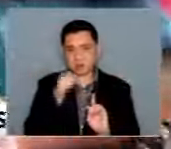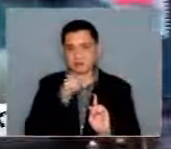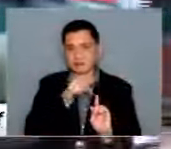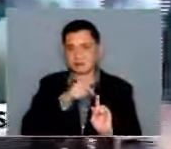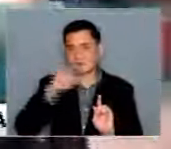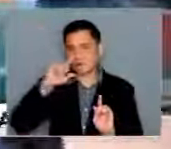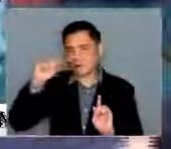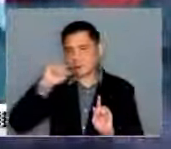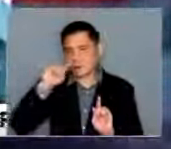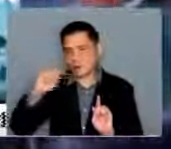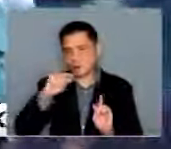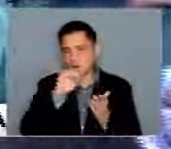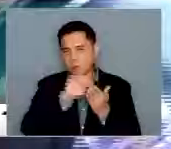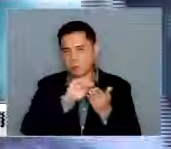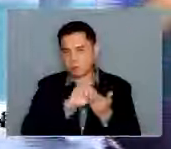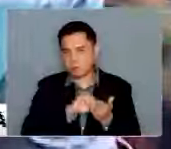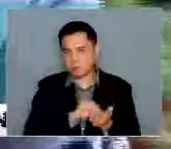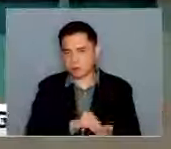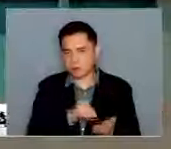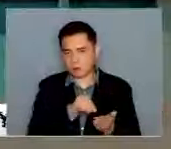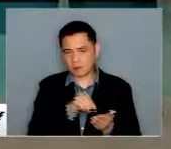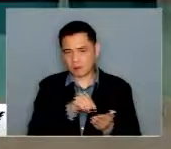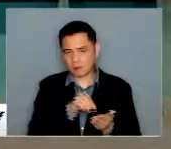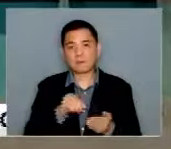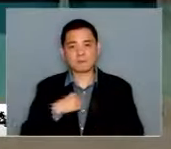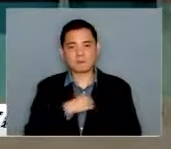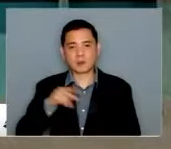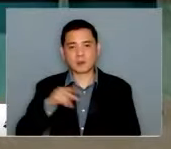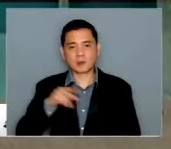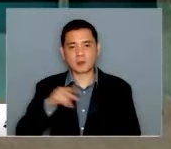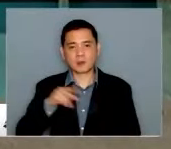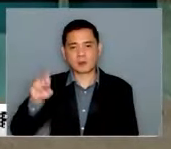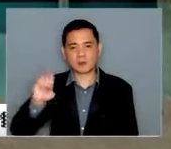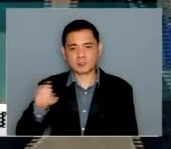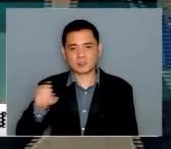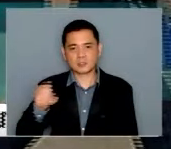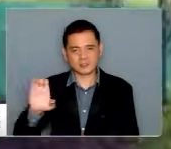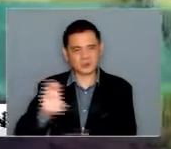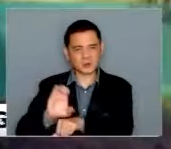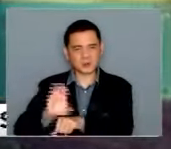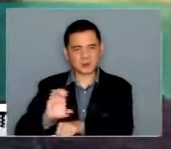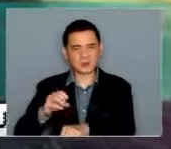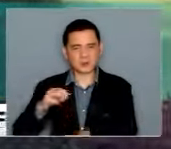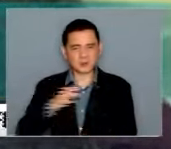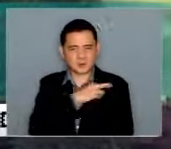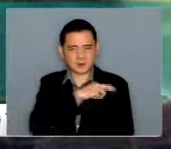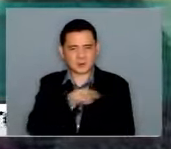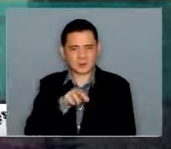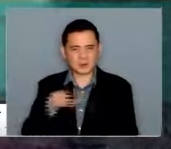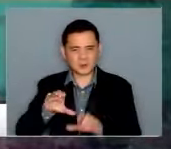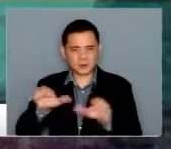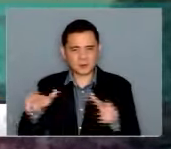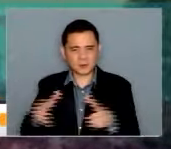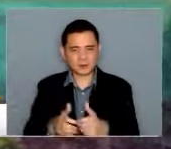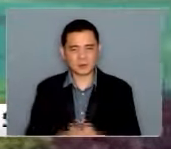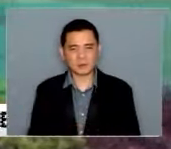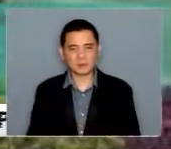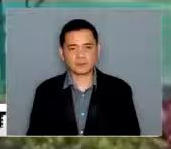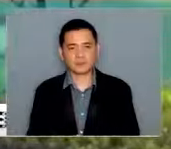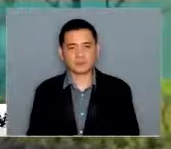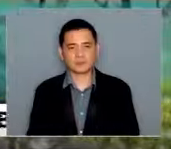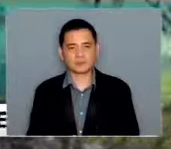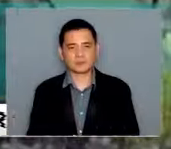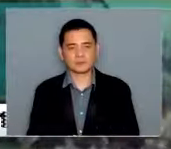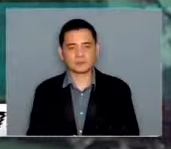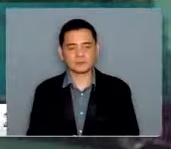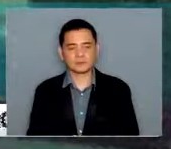of Jesus Christ o KOJC. Sinusunod daw ng armadong grupo ang anumang iutos ni Quiboloy. Kaya isa sa trabaho